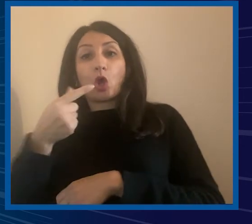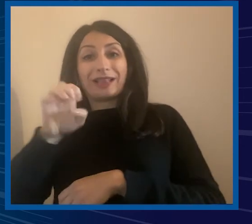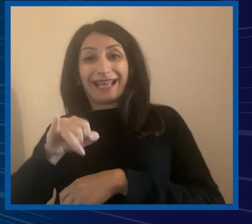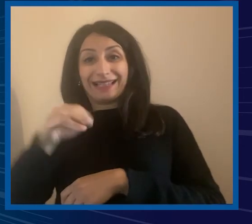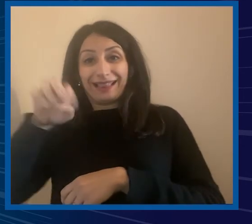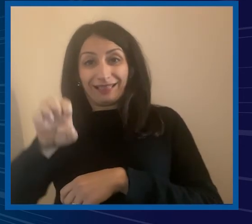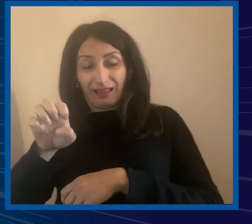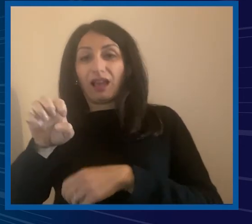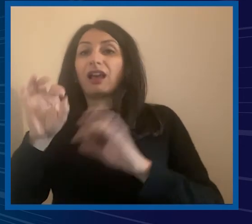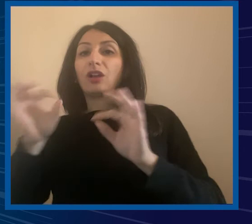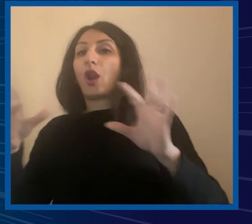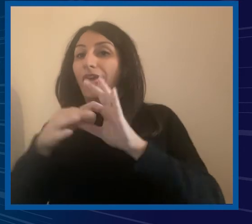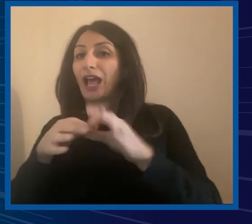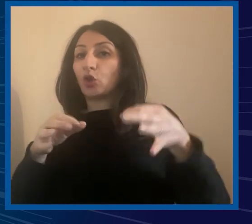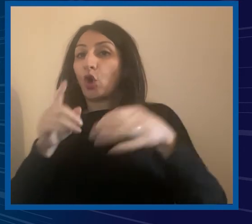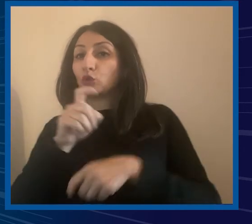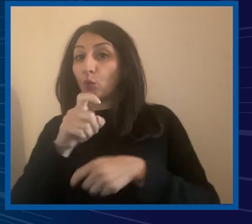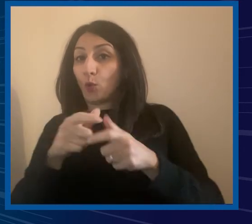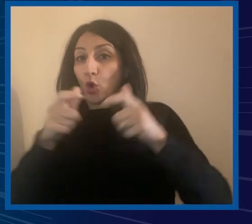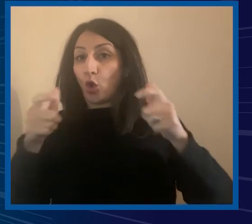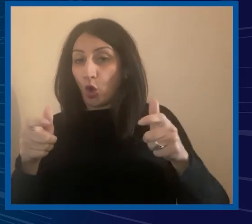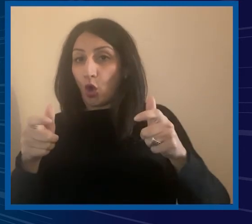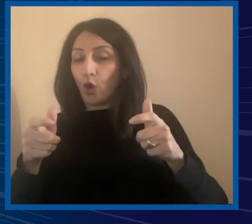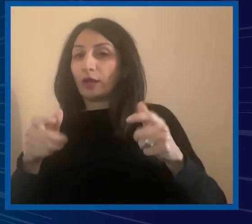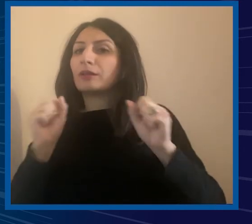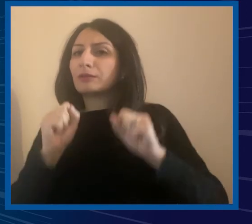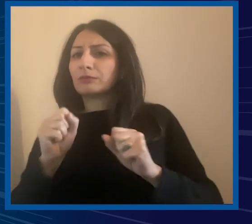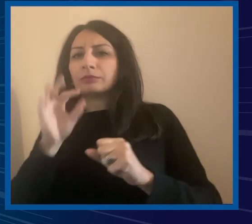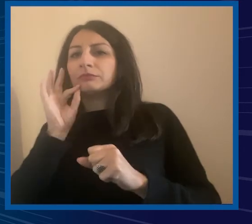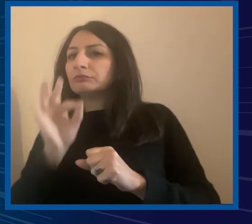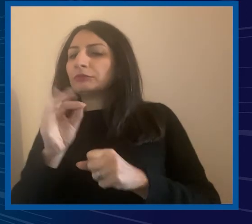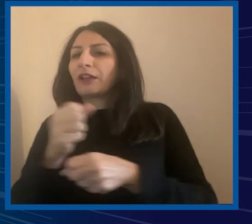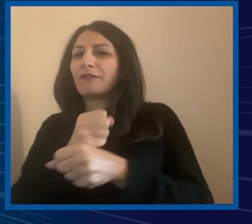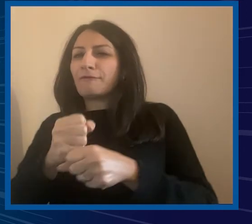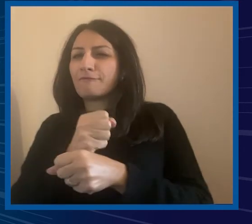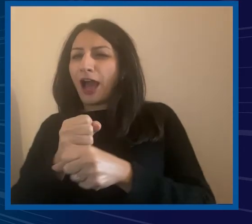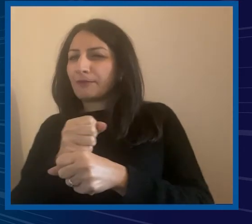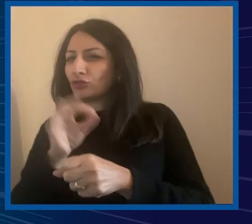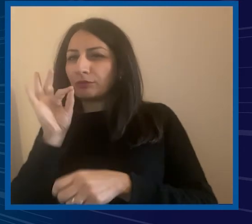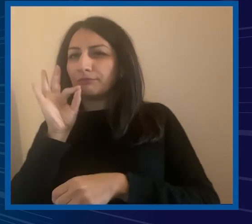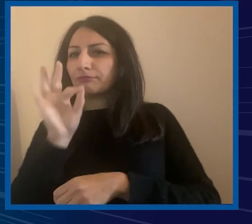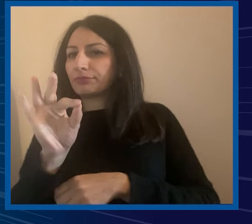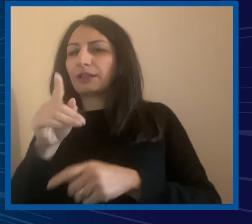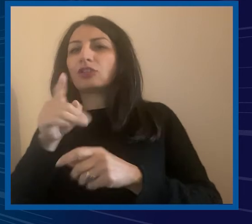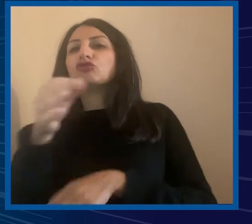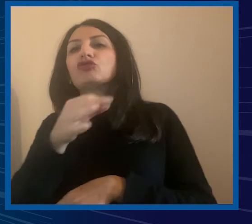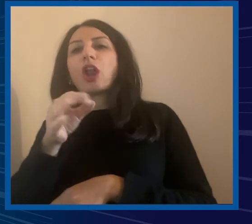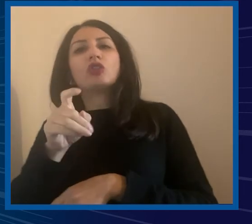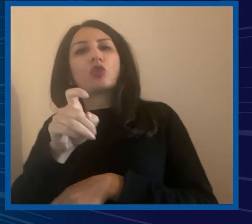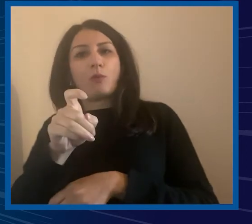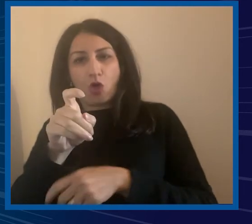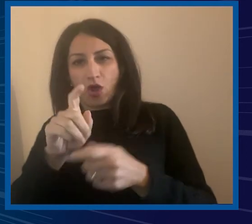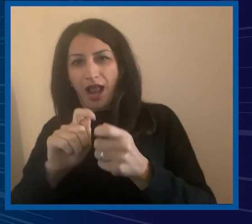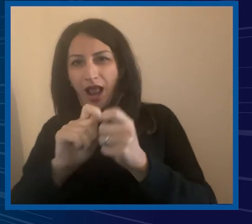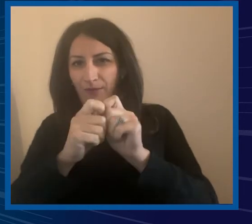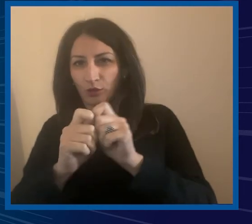L'identificazione delle proteine coinvolte nello sviluppo dei tumori consente la sintesi e l'utilizzo di farmaci mirati alle